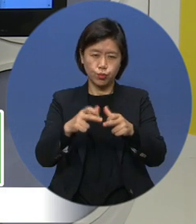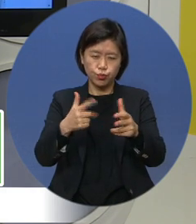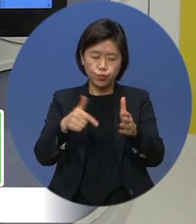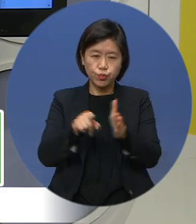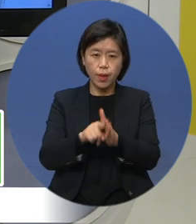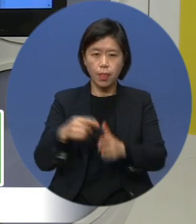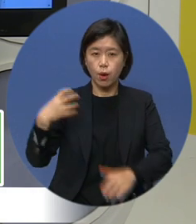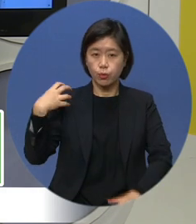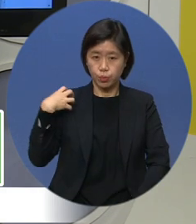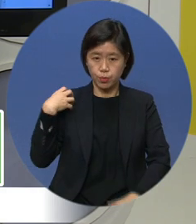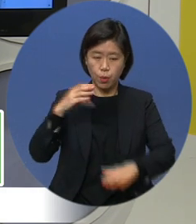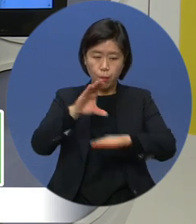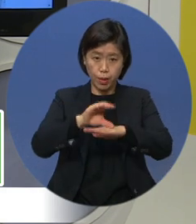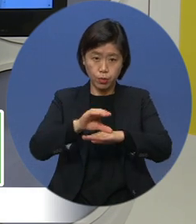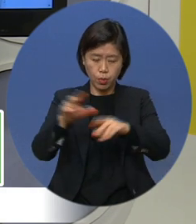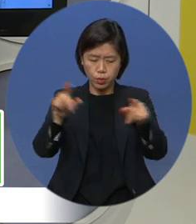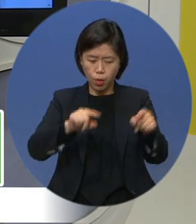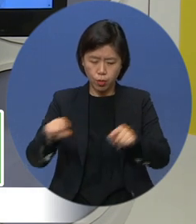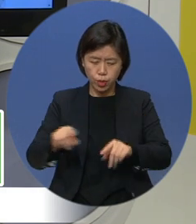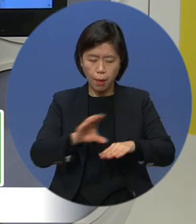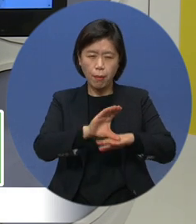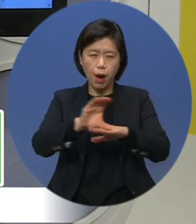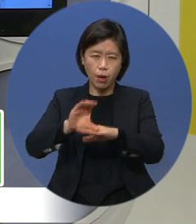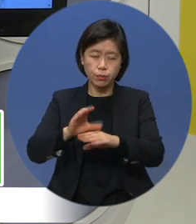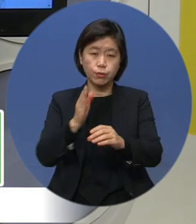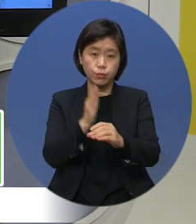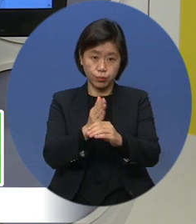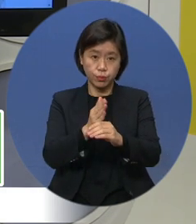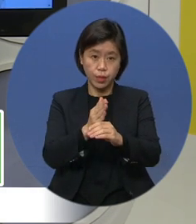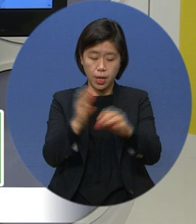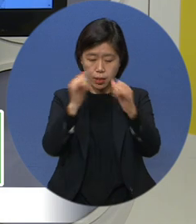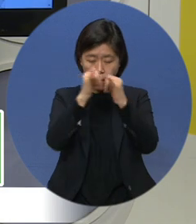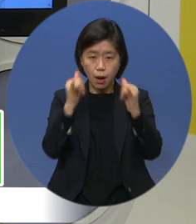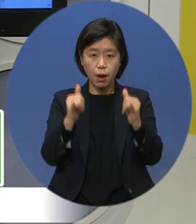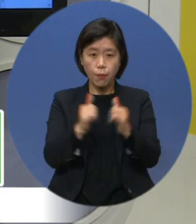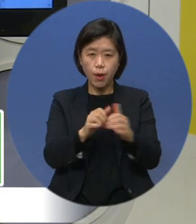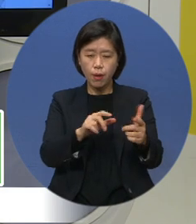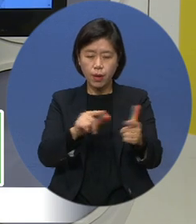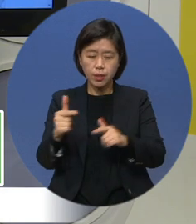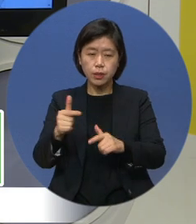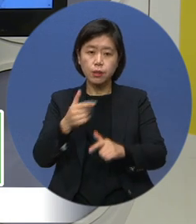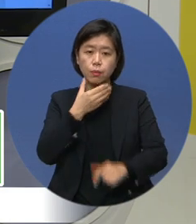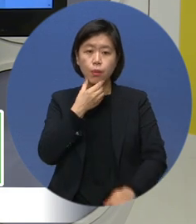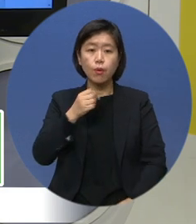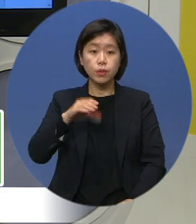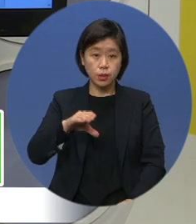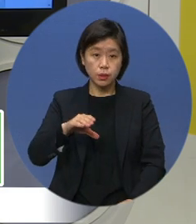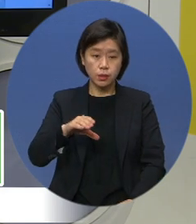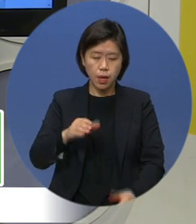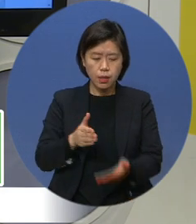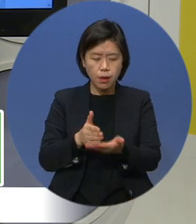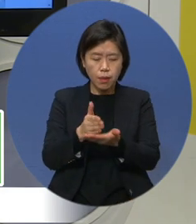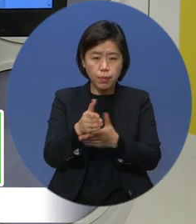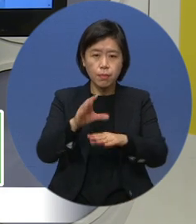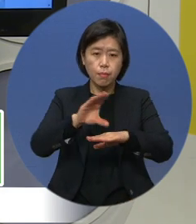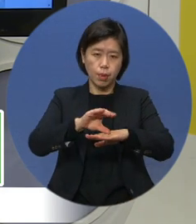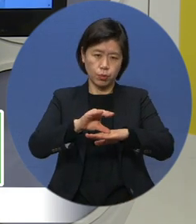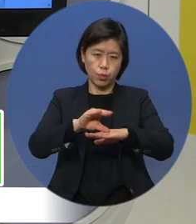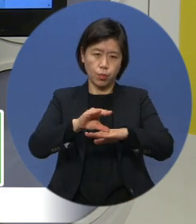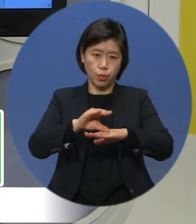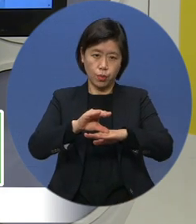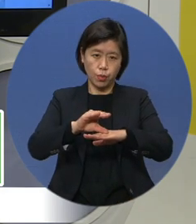있는데요 사회복지 전반에 걸친 다양한 소식을 전하며 복지 전문 방송에 입지를 굳히는 동시에